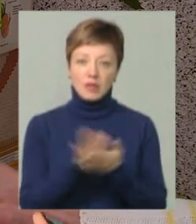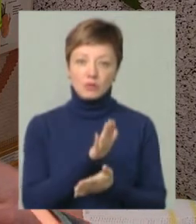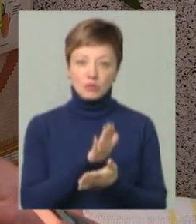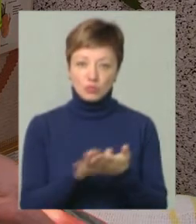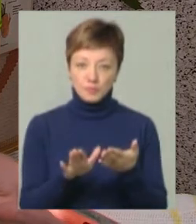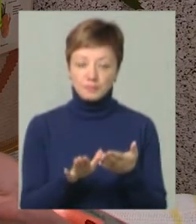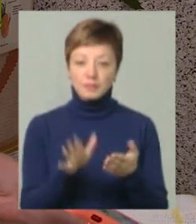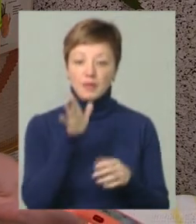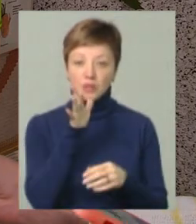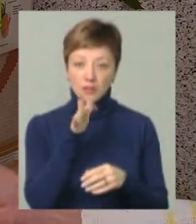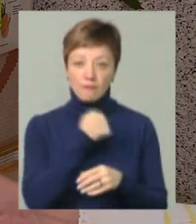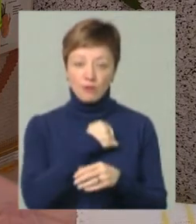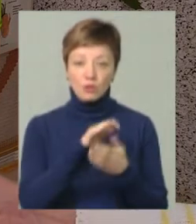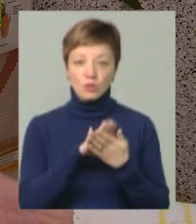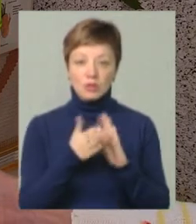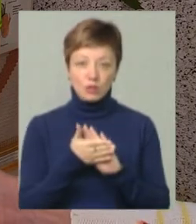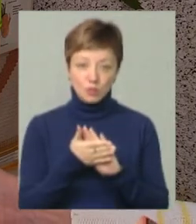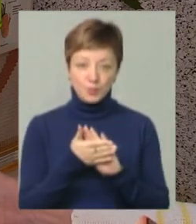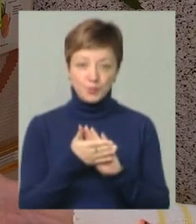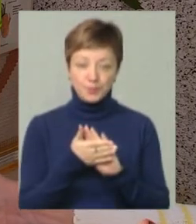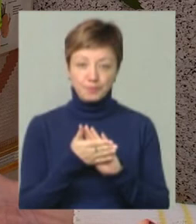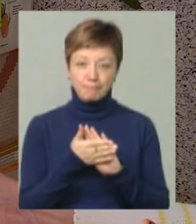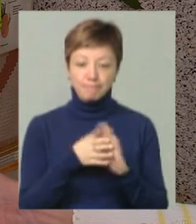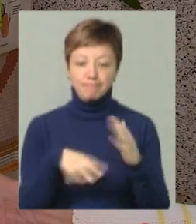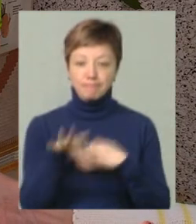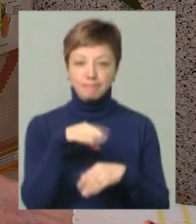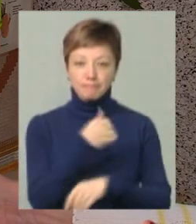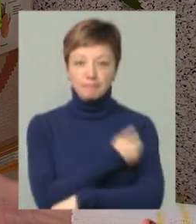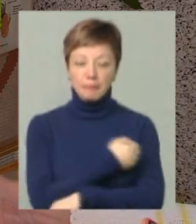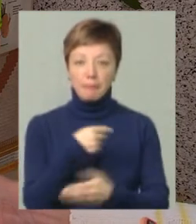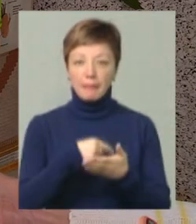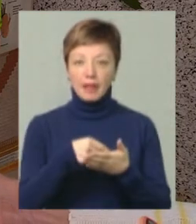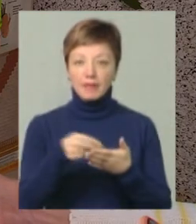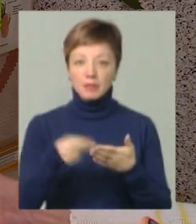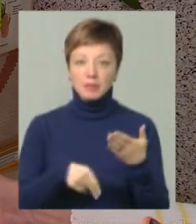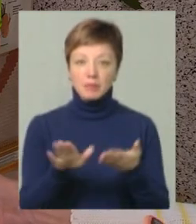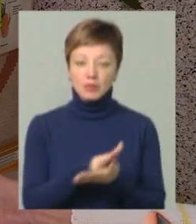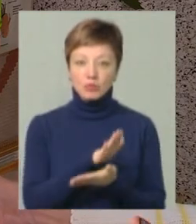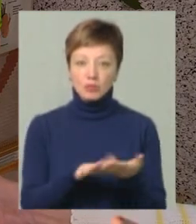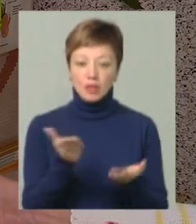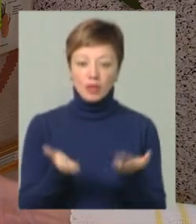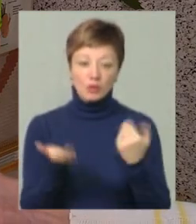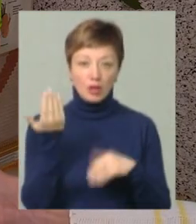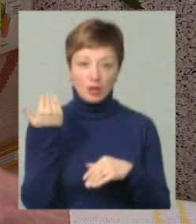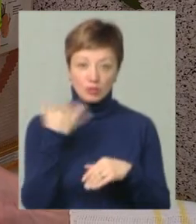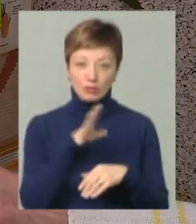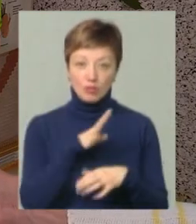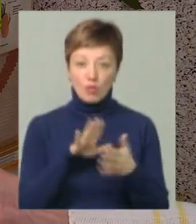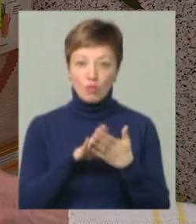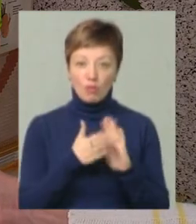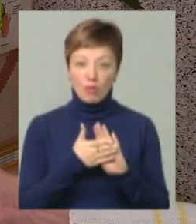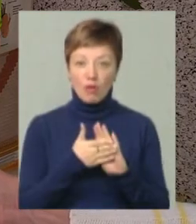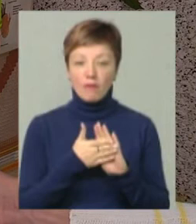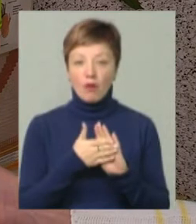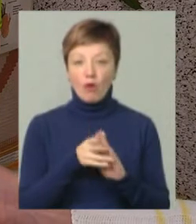безкоштовно. На час воєнного стану всі інсуліни виписуються безкоштовно. Якщо раніше були умови,